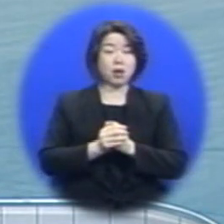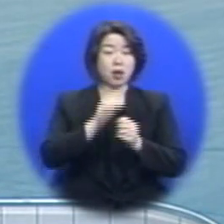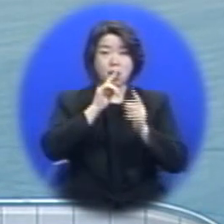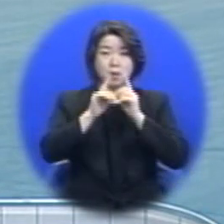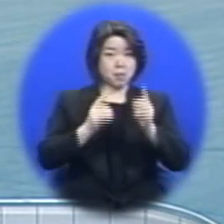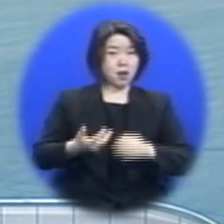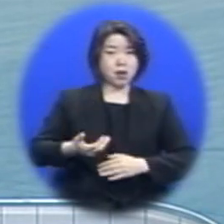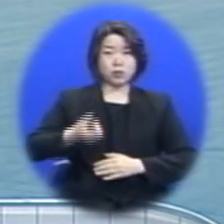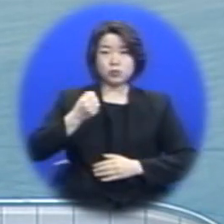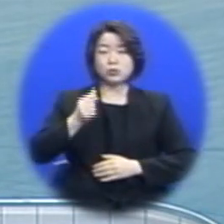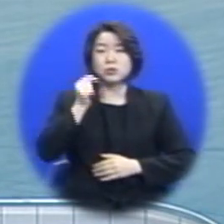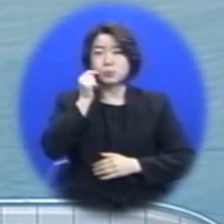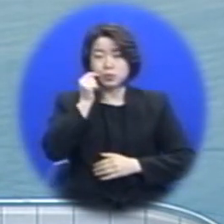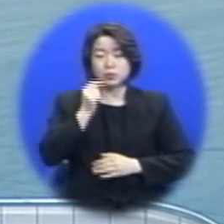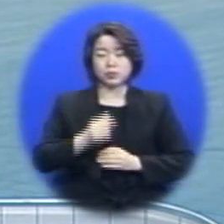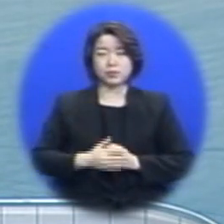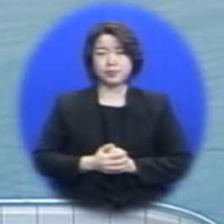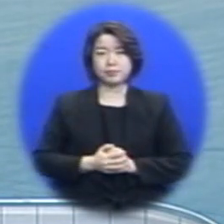말씀을 누리지 못하는 거죠.